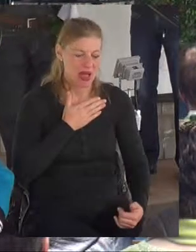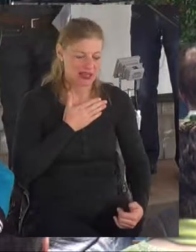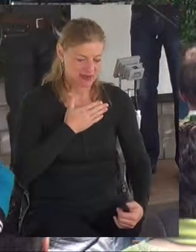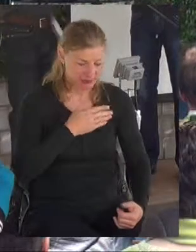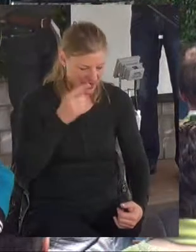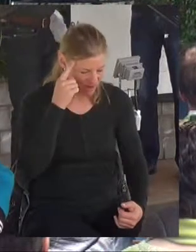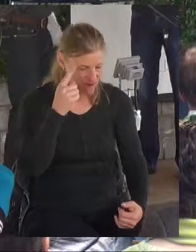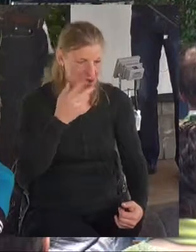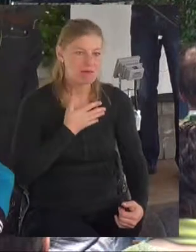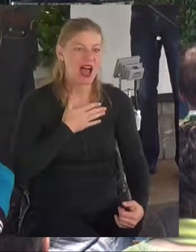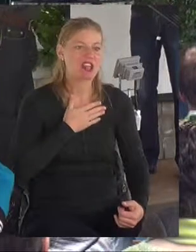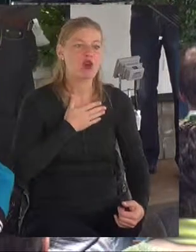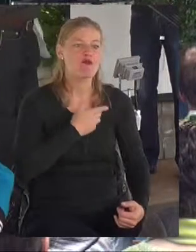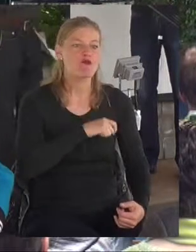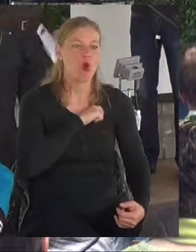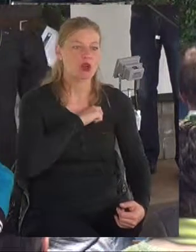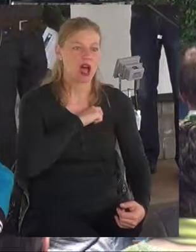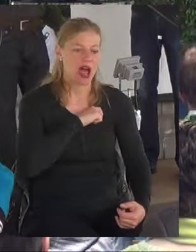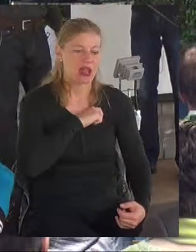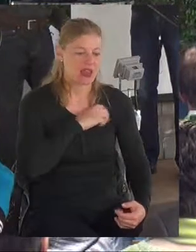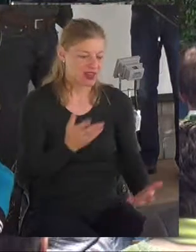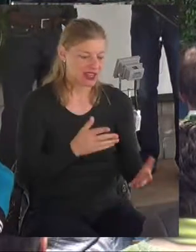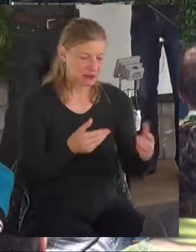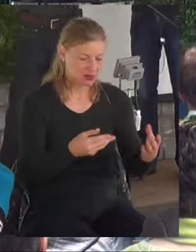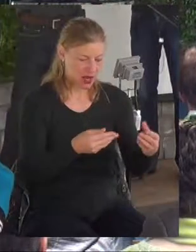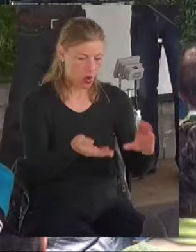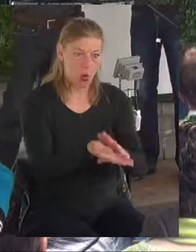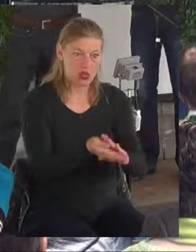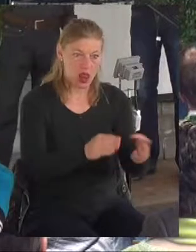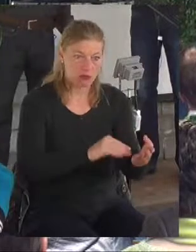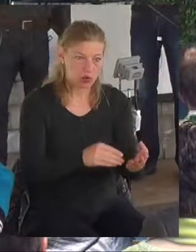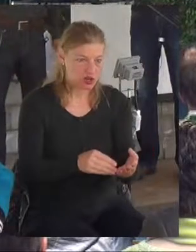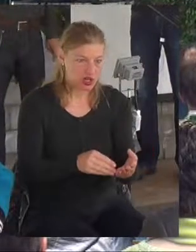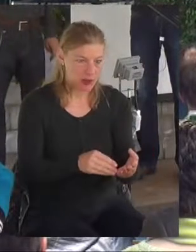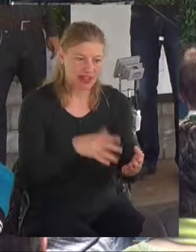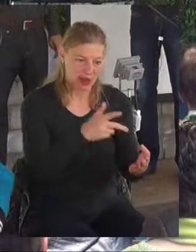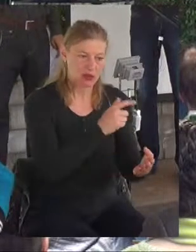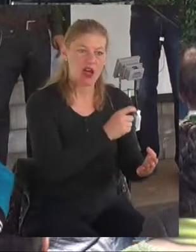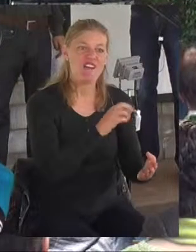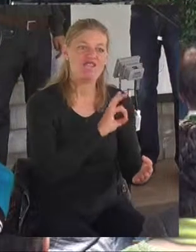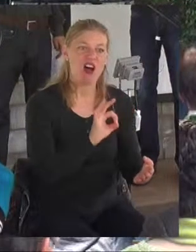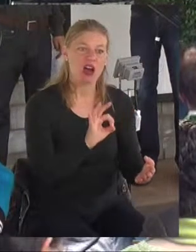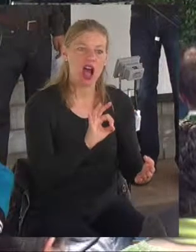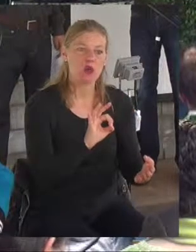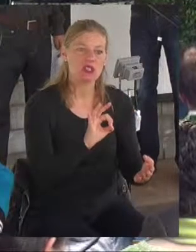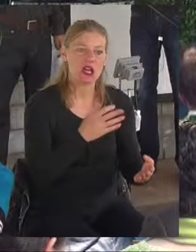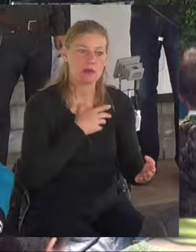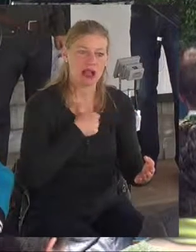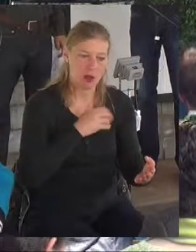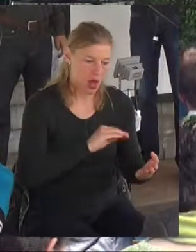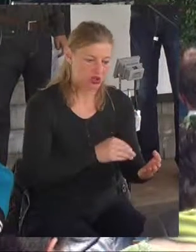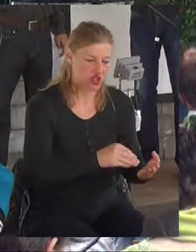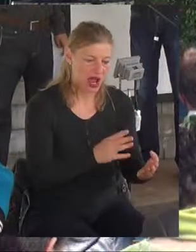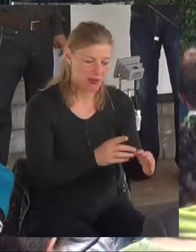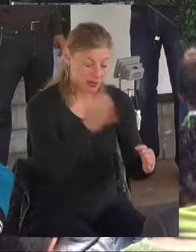zu meinem Vorteil unterschreibe ich irgendwelche Dokumente, sonst gibt's den Namen Fankhauser nicht mehr.